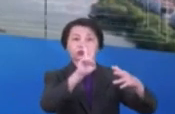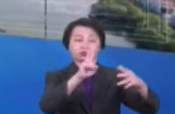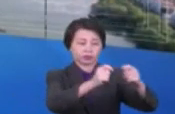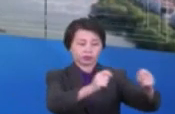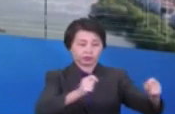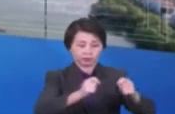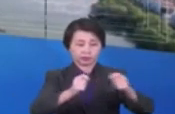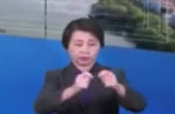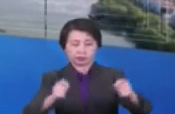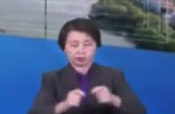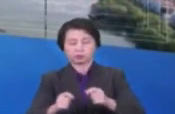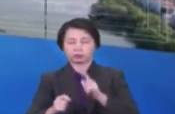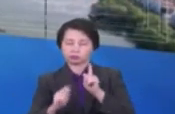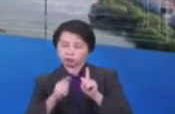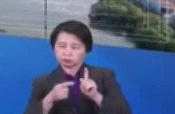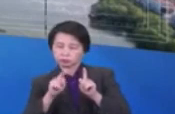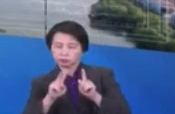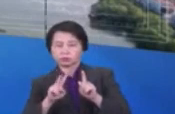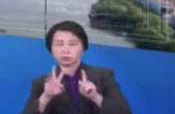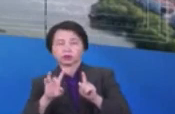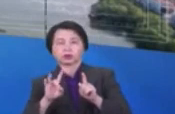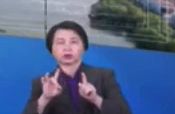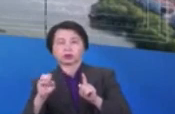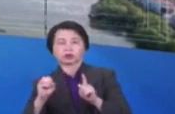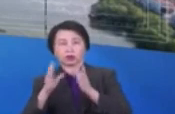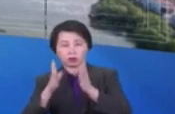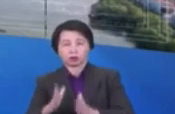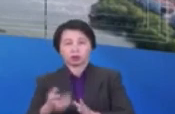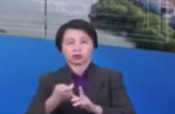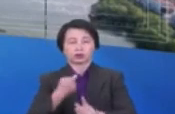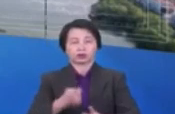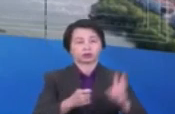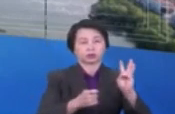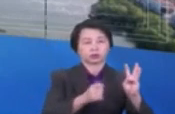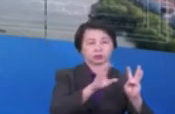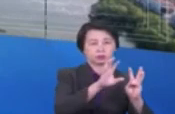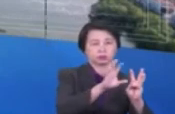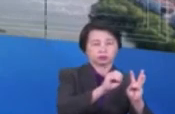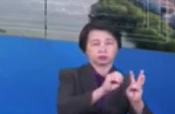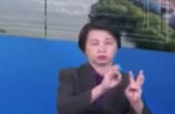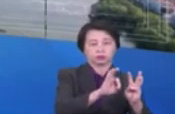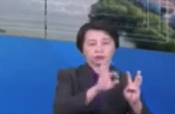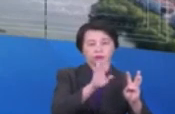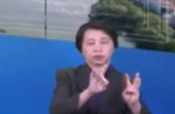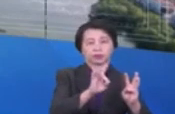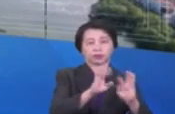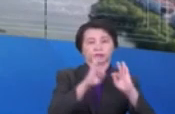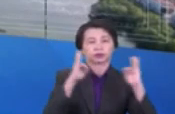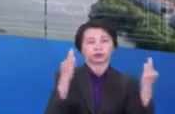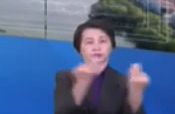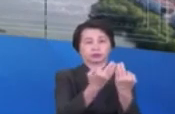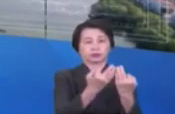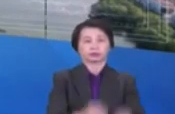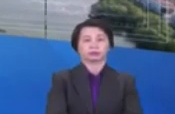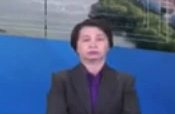seramai 1,826 individu daripada 698 keluarga.